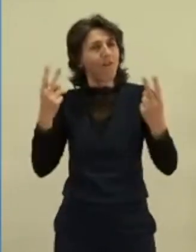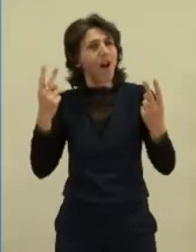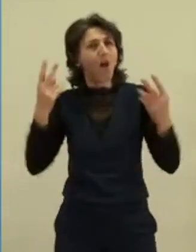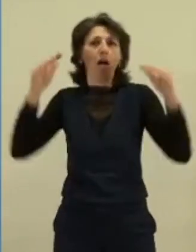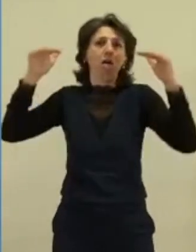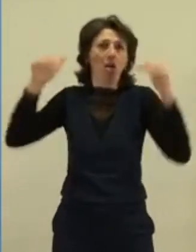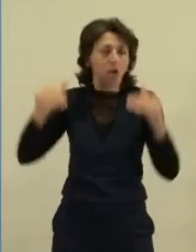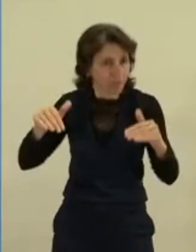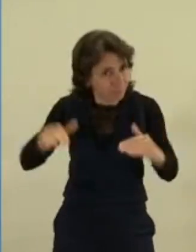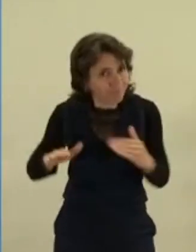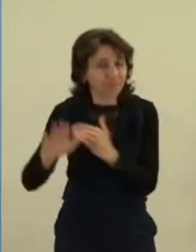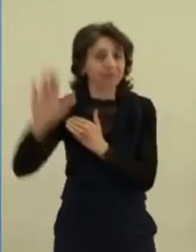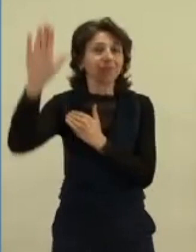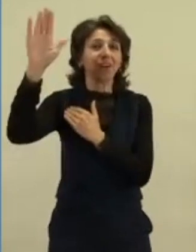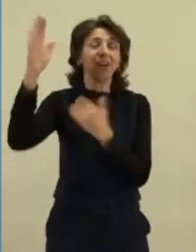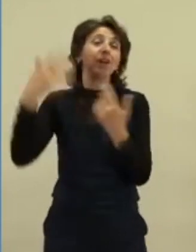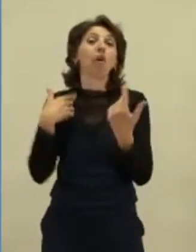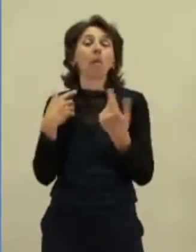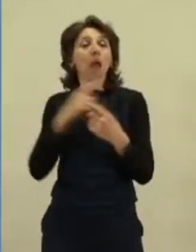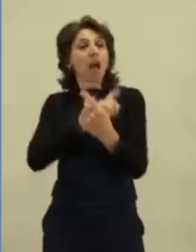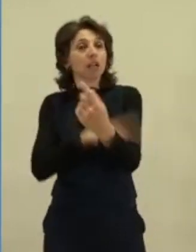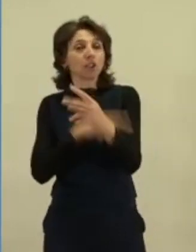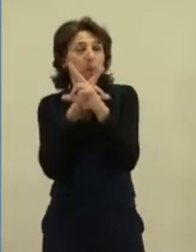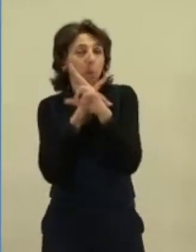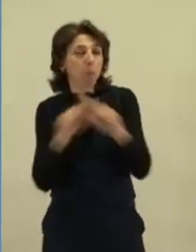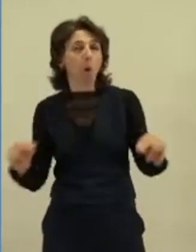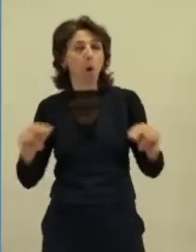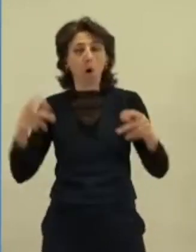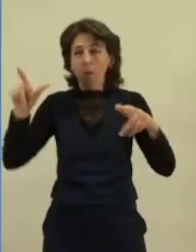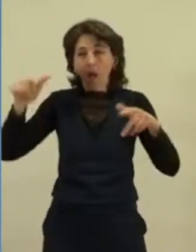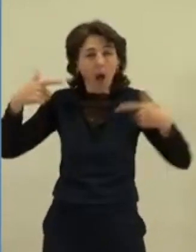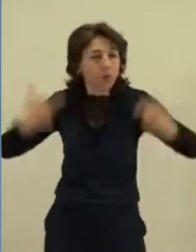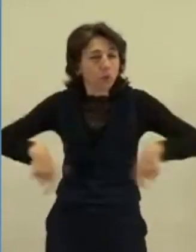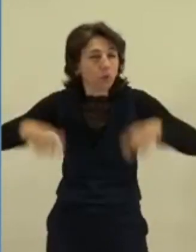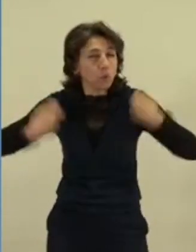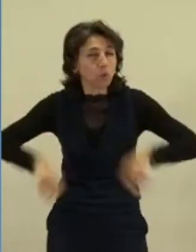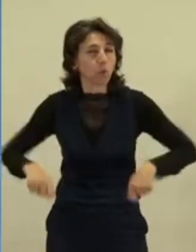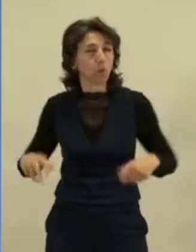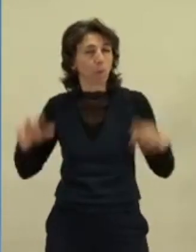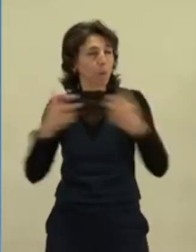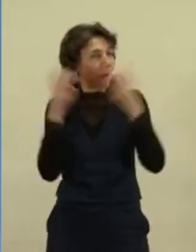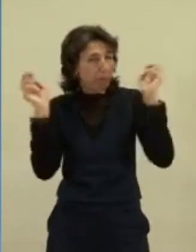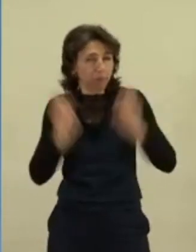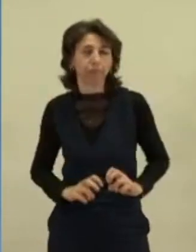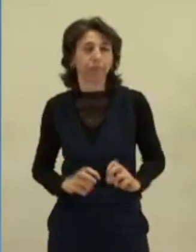abondante et bon marché, et contribuer mieux que les autres à l'avenir de la planète.